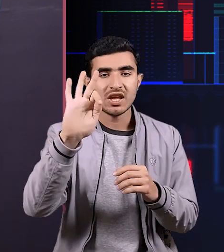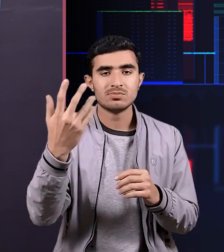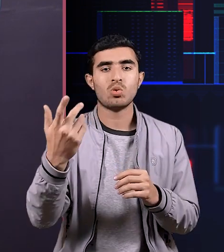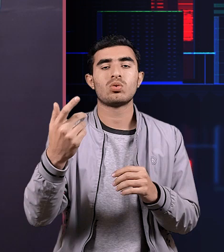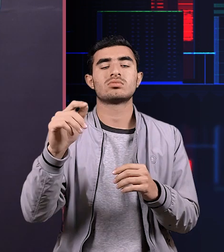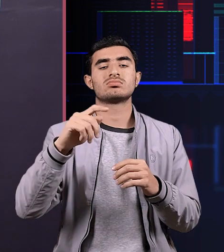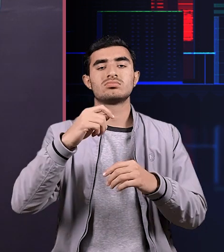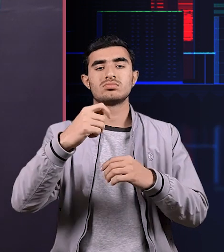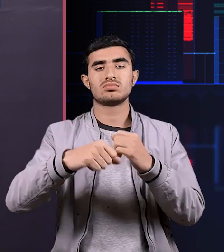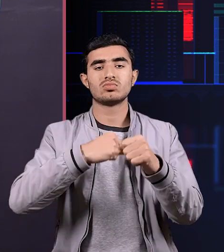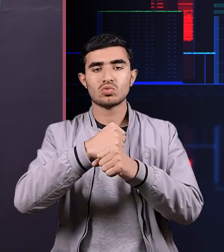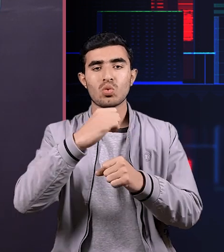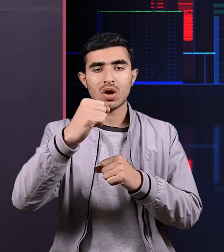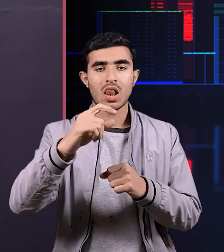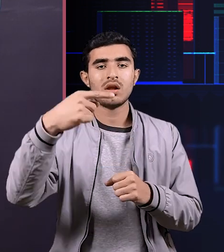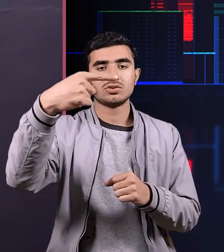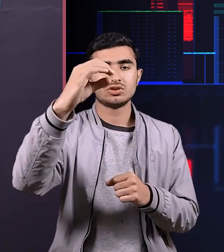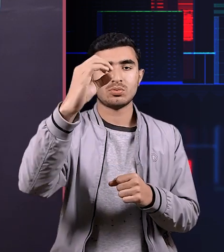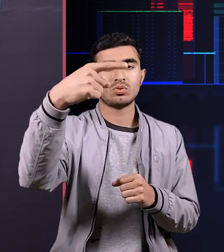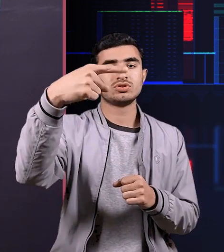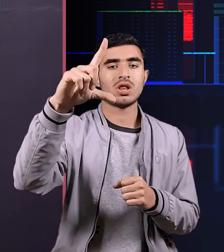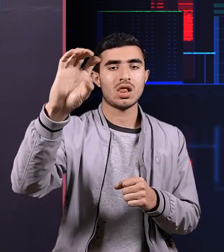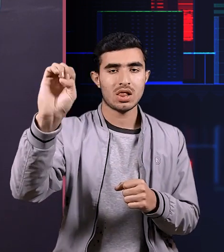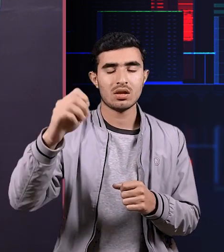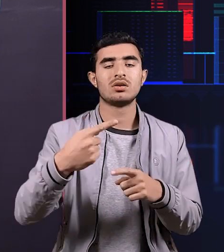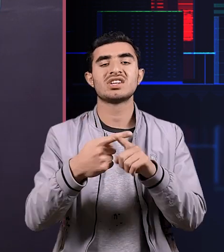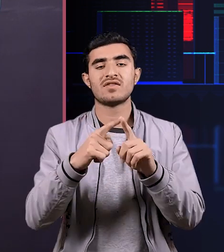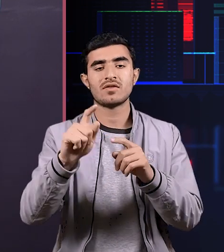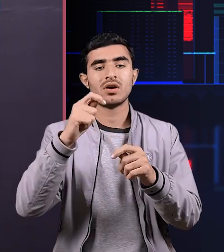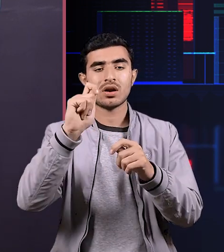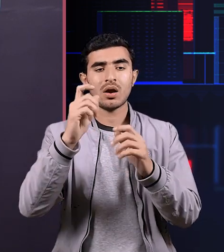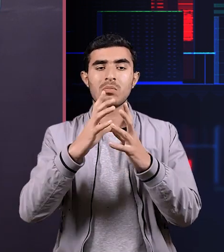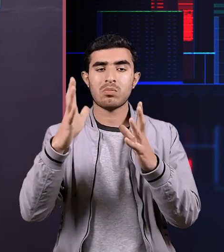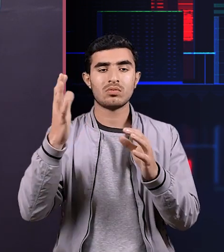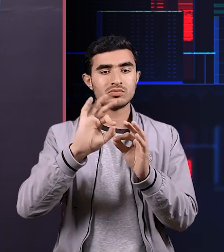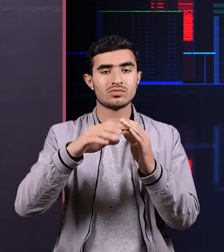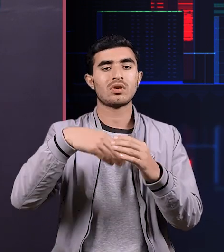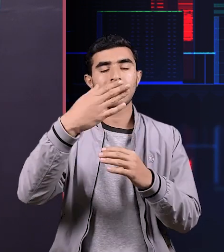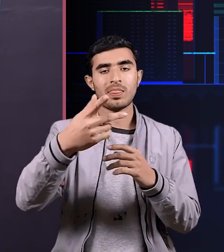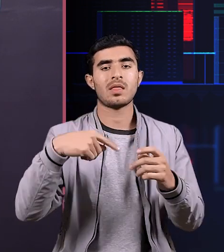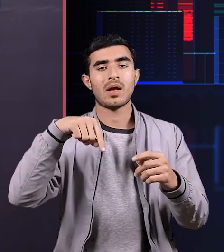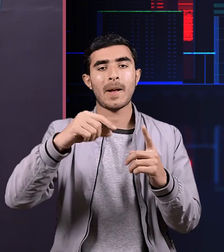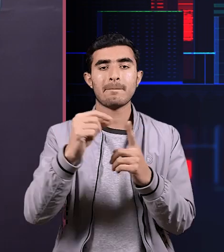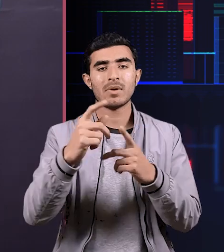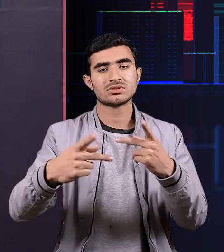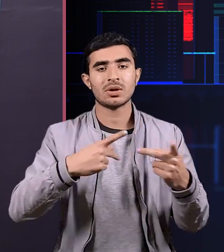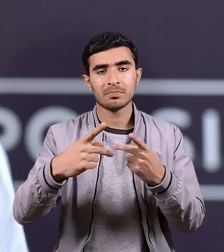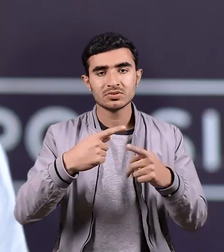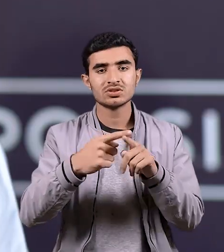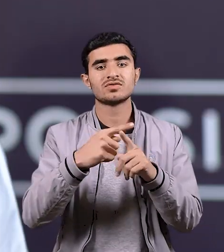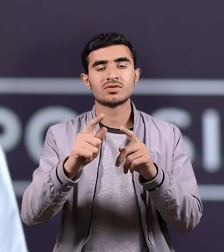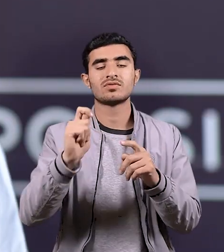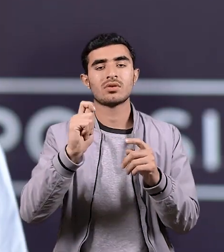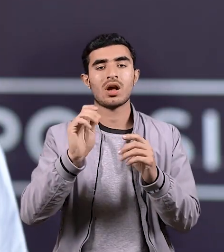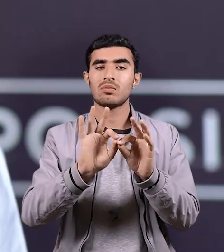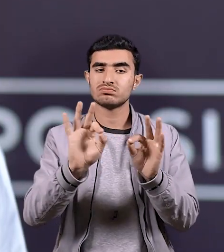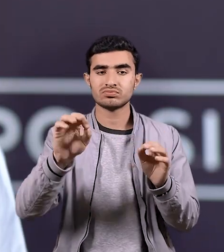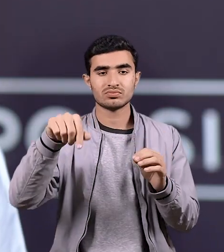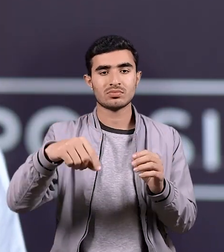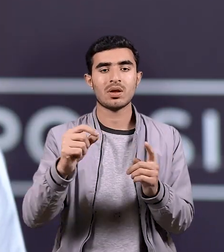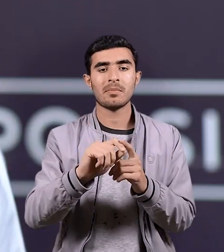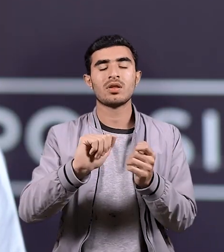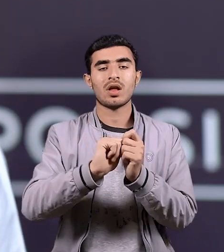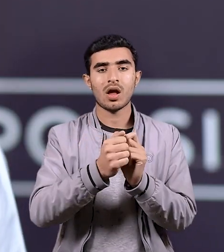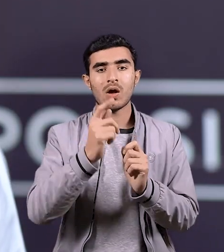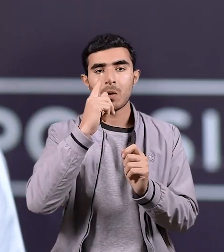कि यहाँ कैसे एसएमईज़, वुमेन एंटरप्रेन्योर्स, यूथ कैसे डिजिटल को समझ रहे हैं और किस डायरेक्शन में जा रहे हैं। इसके साथ साथ